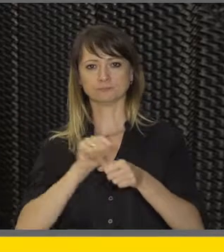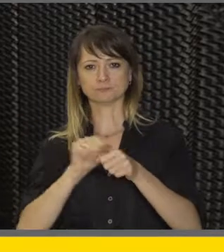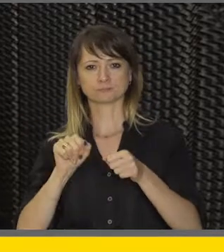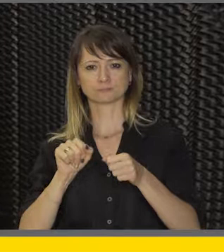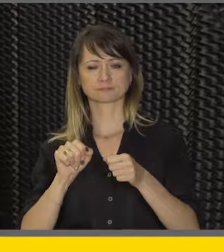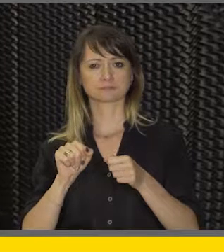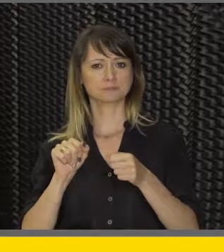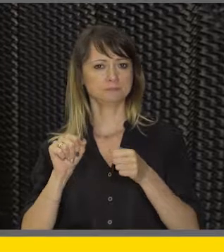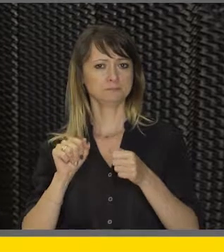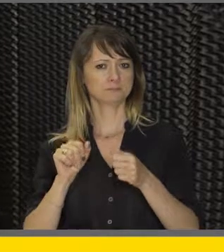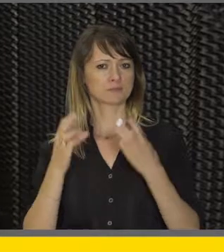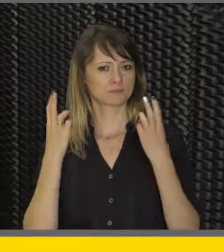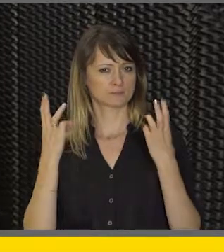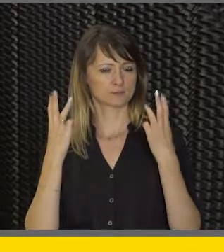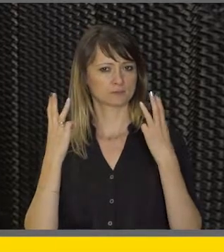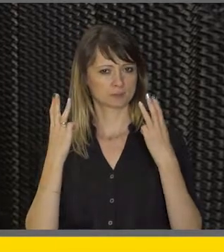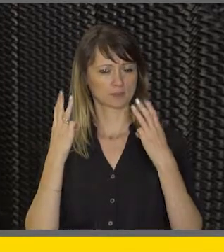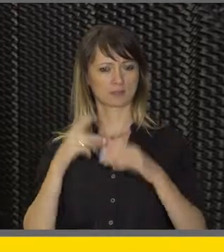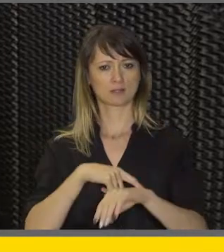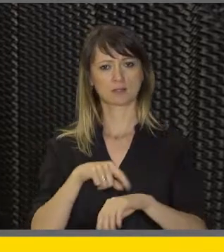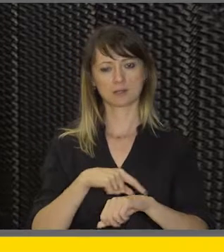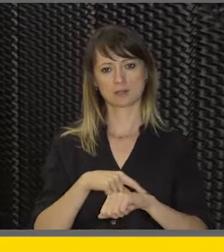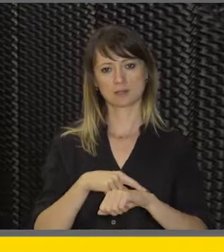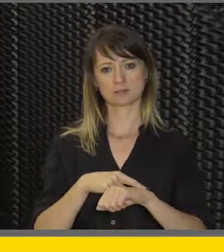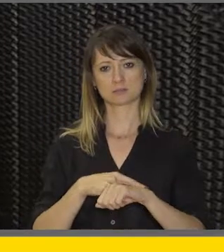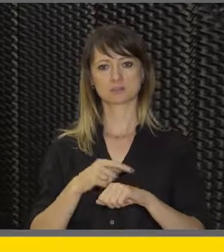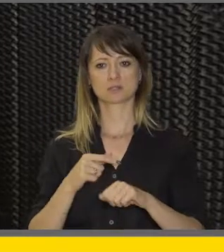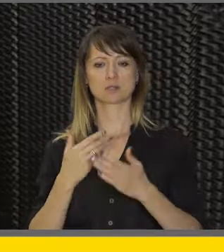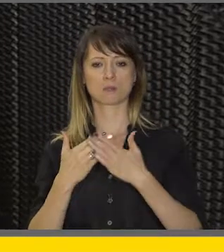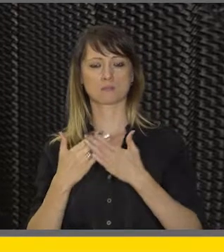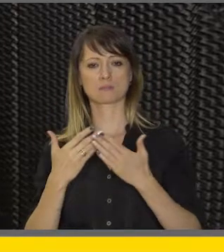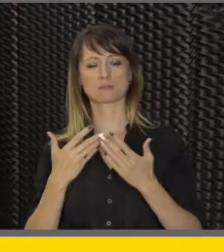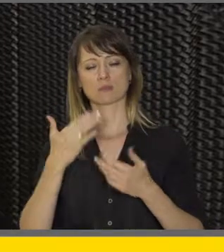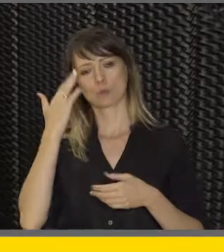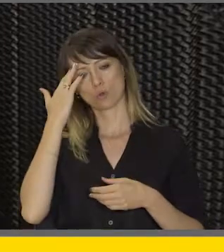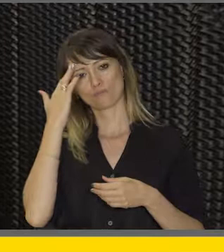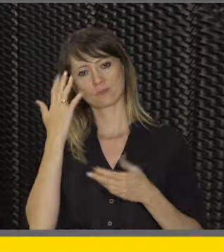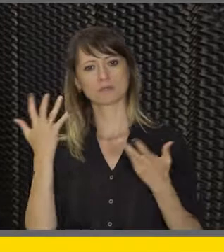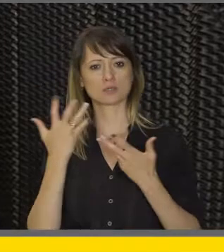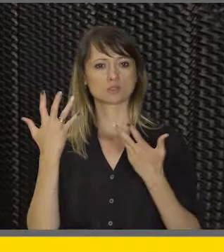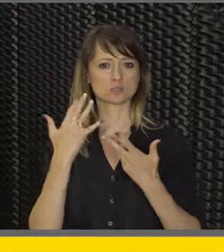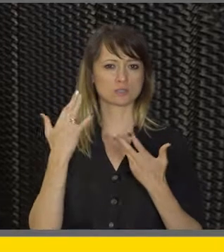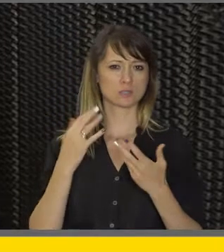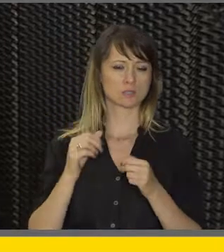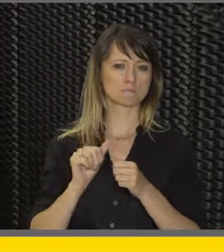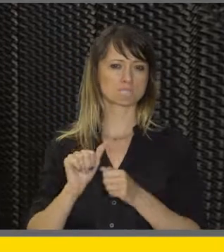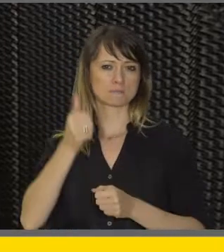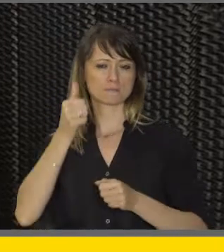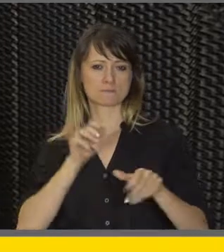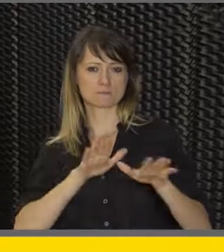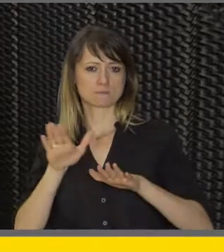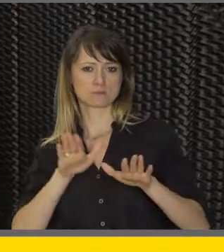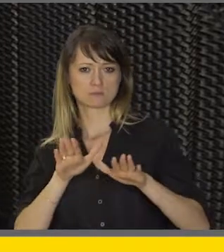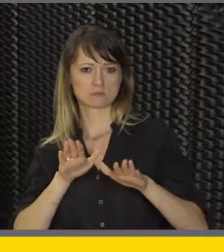nas popłynęła, dlatego że uzyskaliśmy informację, gdzie my przodujemy, gdzie jest tych zgłoszeń patentowych i co więcej, przyznanych patentów